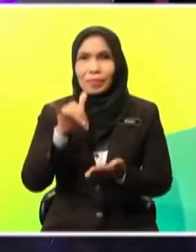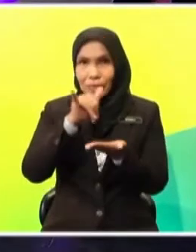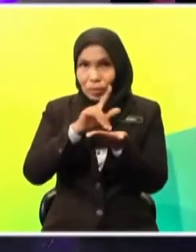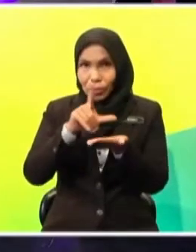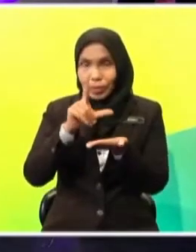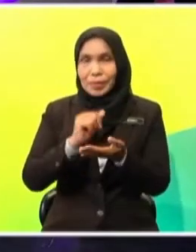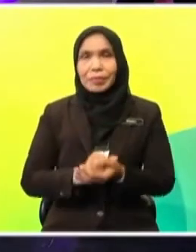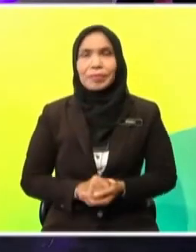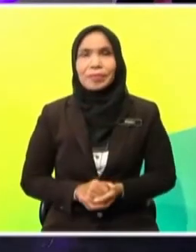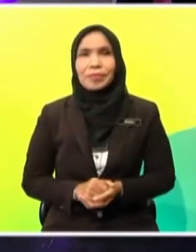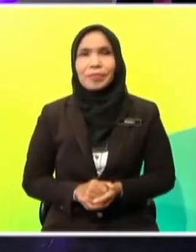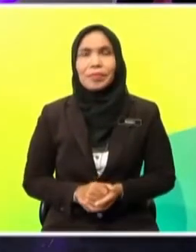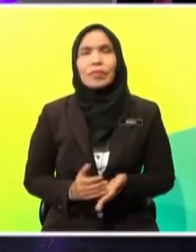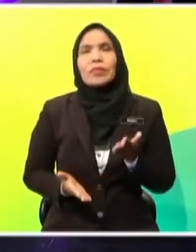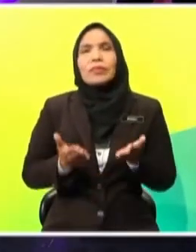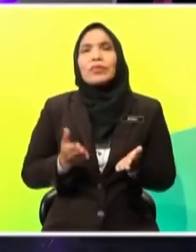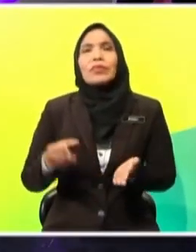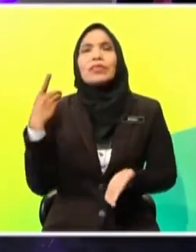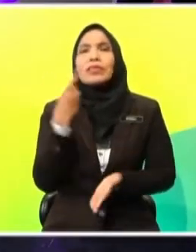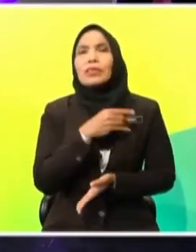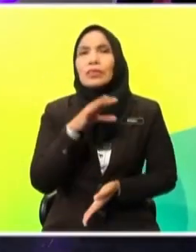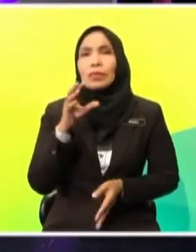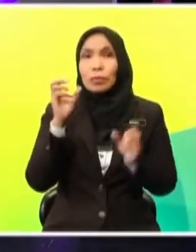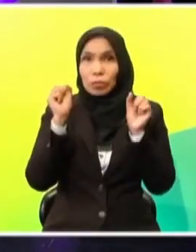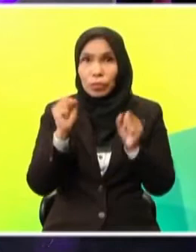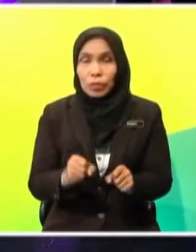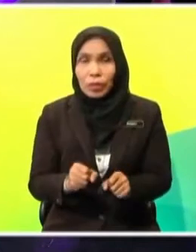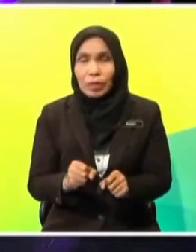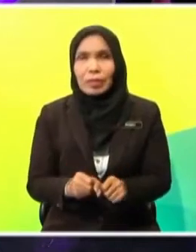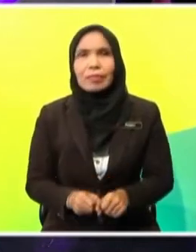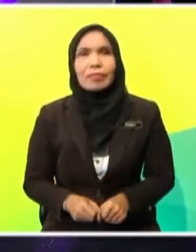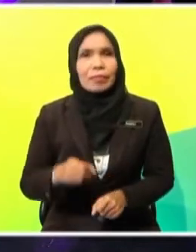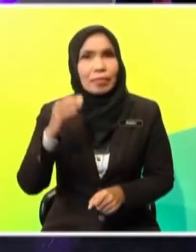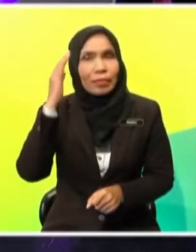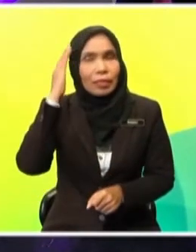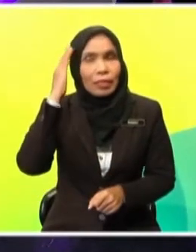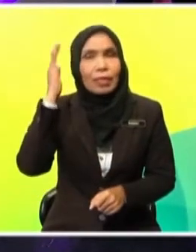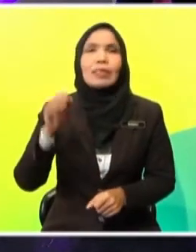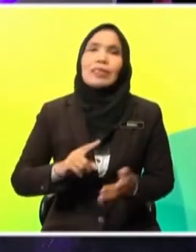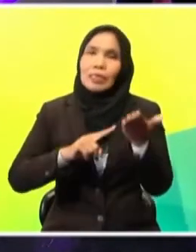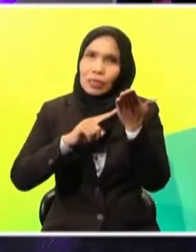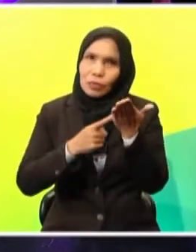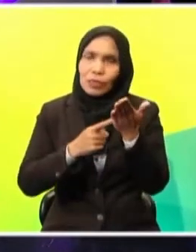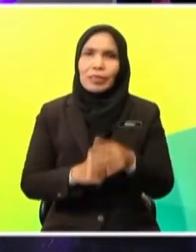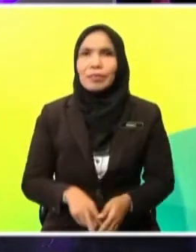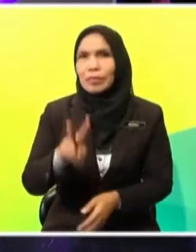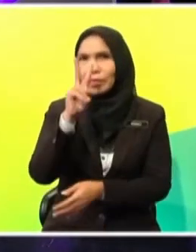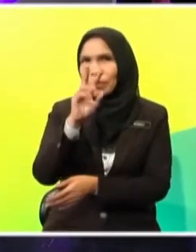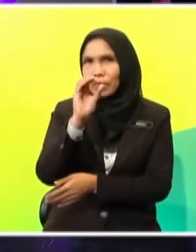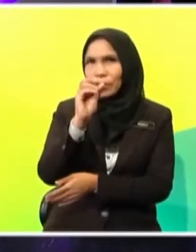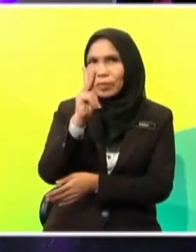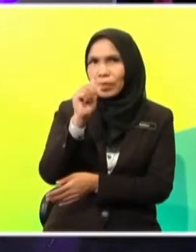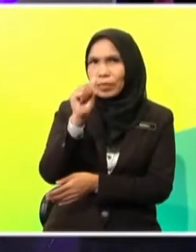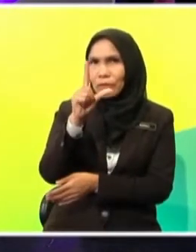kita boleh imbau kembali mungkin ada diantara murid-murid Yang Terlupa ah bocah hurufnya ada lima